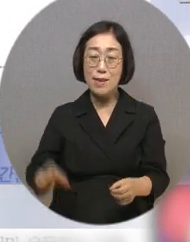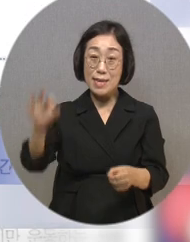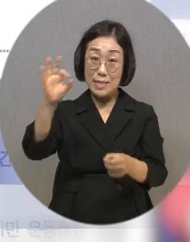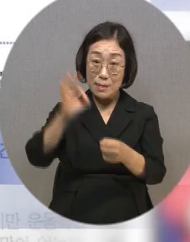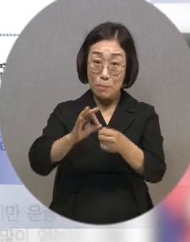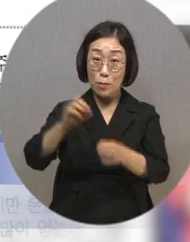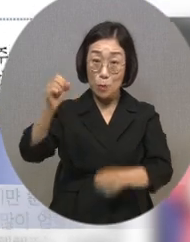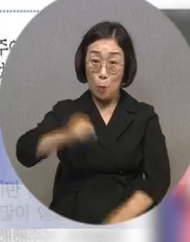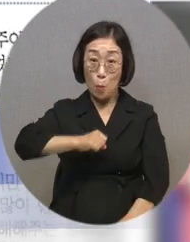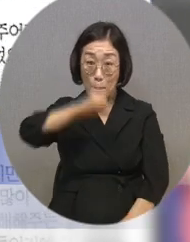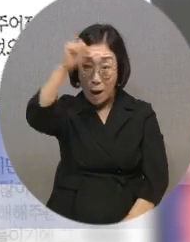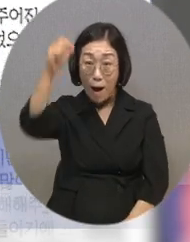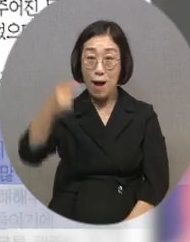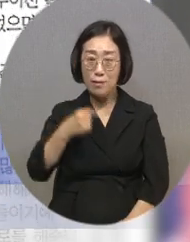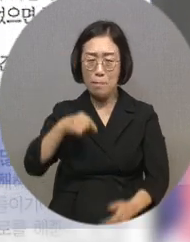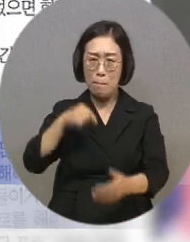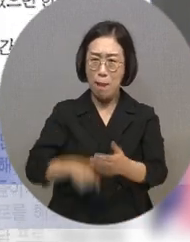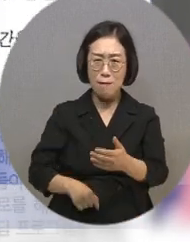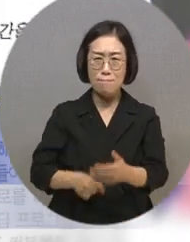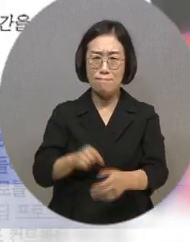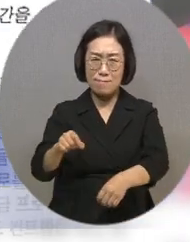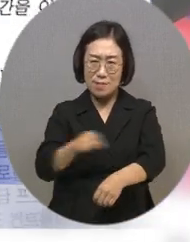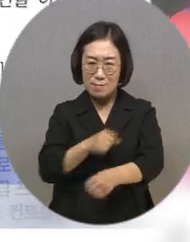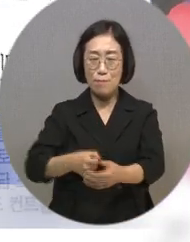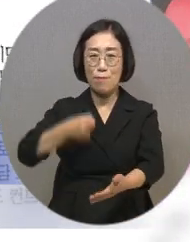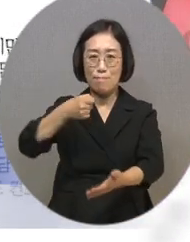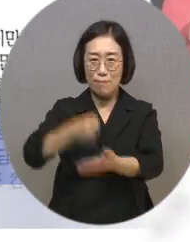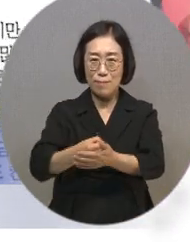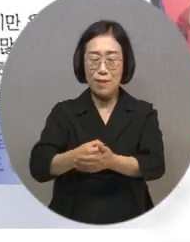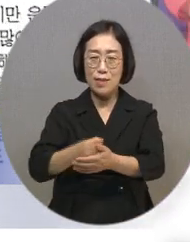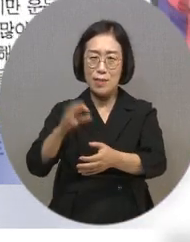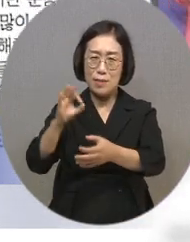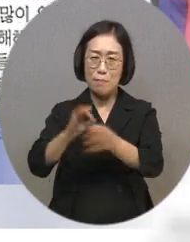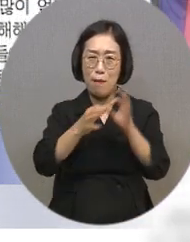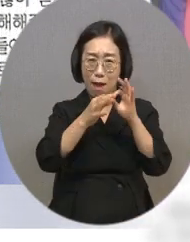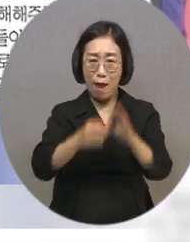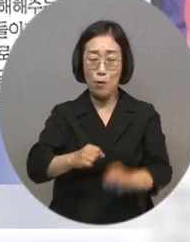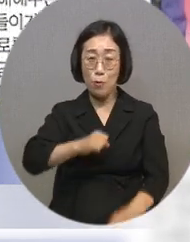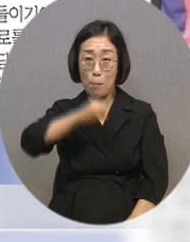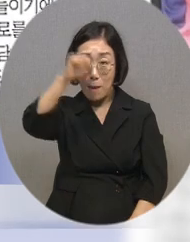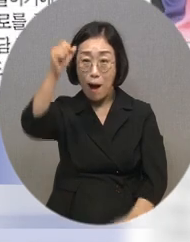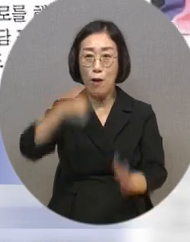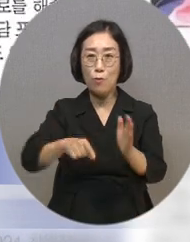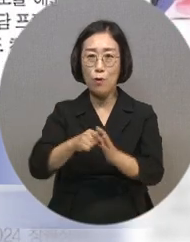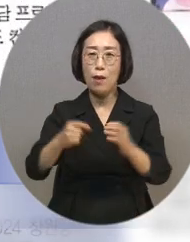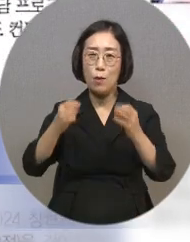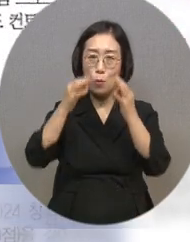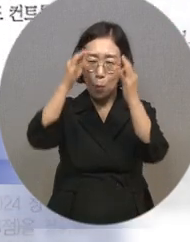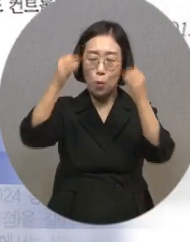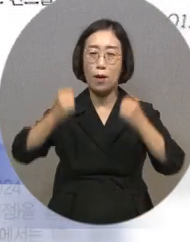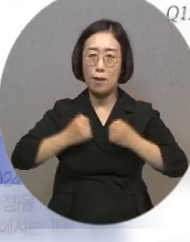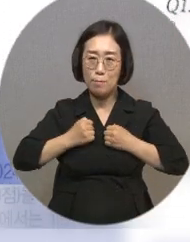있기에 마음가짐이 다르다며 10연패의 기록을 세울 수 있도록 최선을 다하게